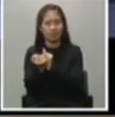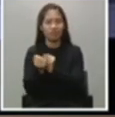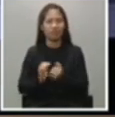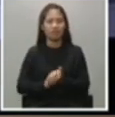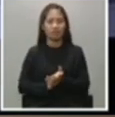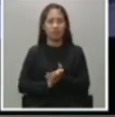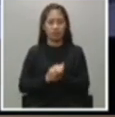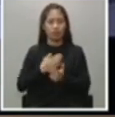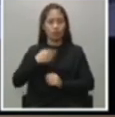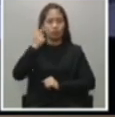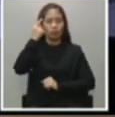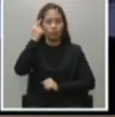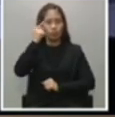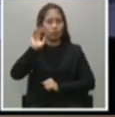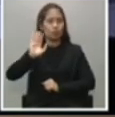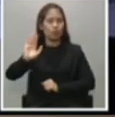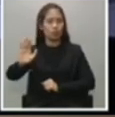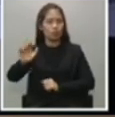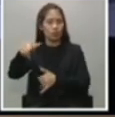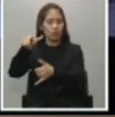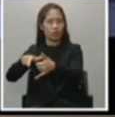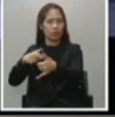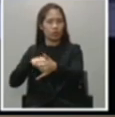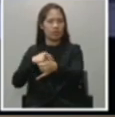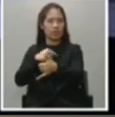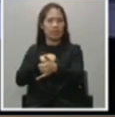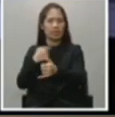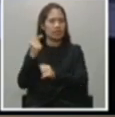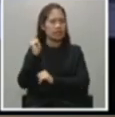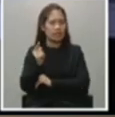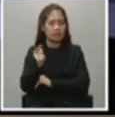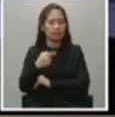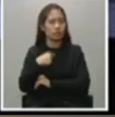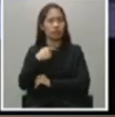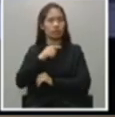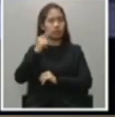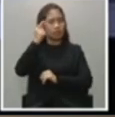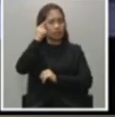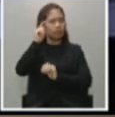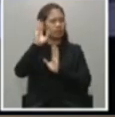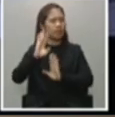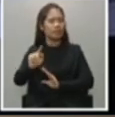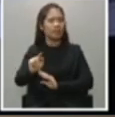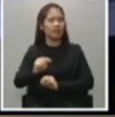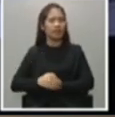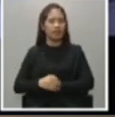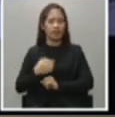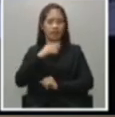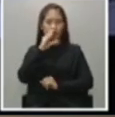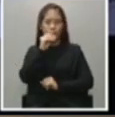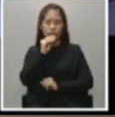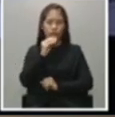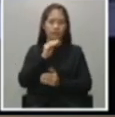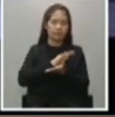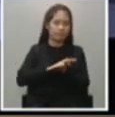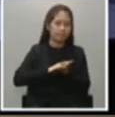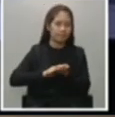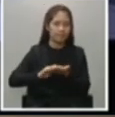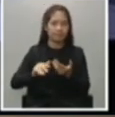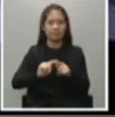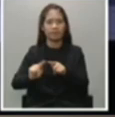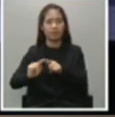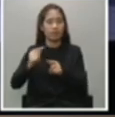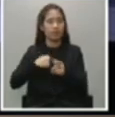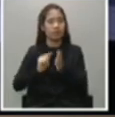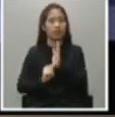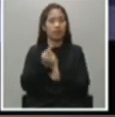ะคือผมรู้ว่าท่านประธานาธิบดีของท่านเป็นคนจริงใจนะผมคิดอย่างนั้นนะจริงใจพูดจาสุภาพกับผมนะครั้ง